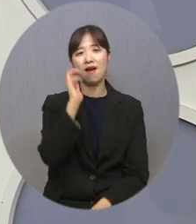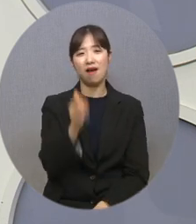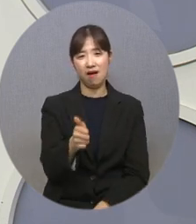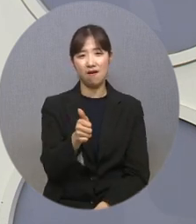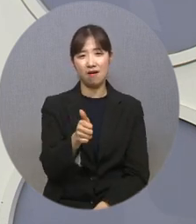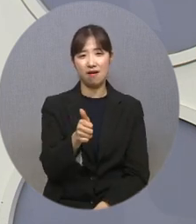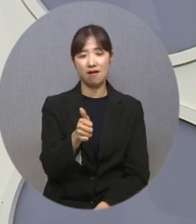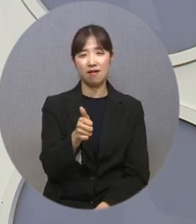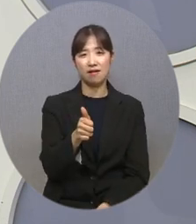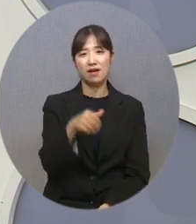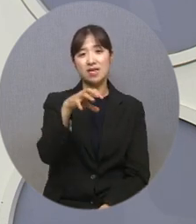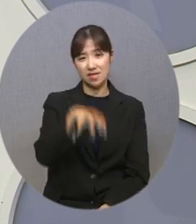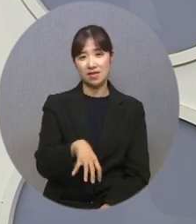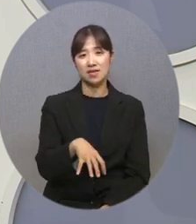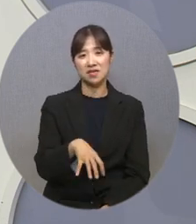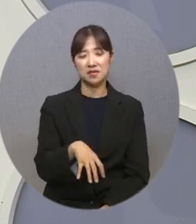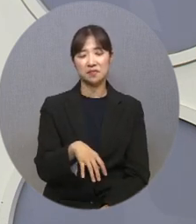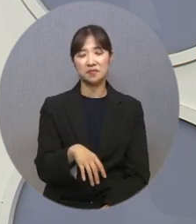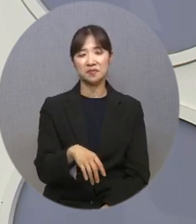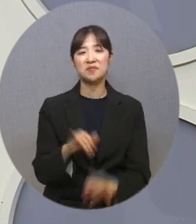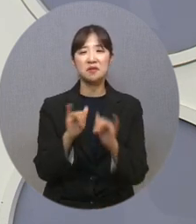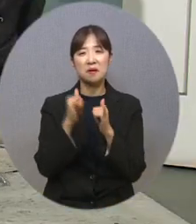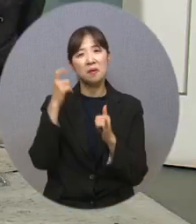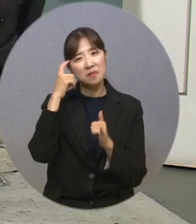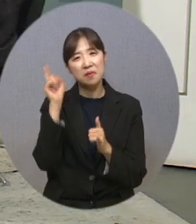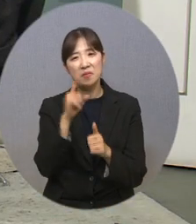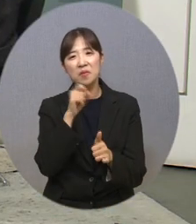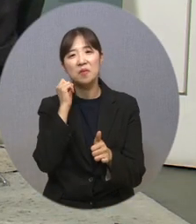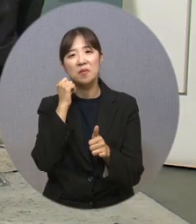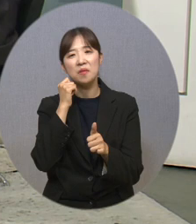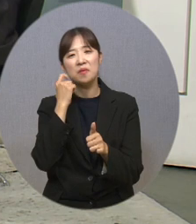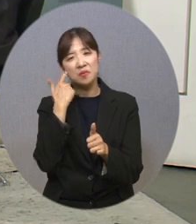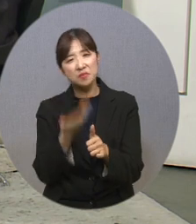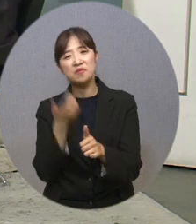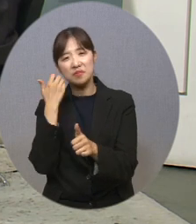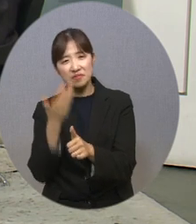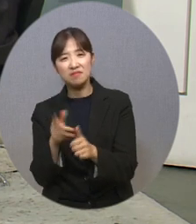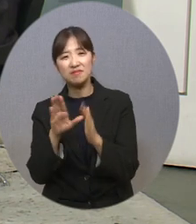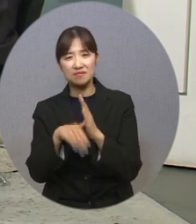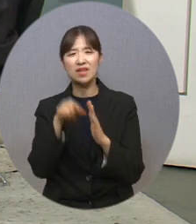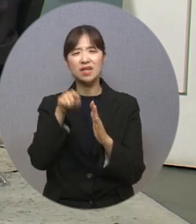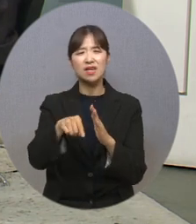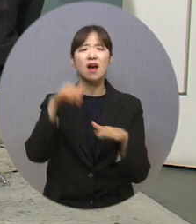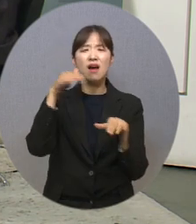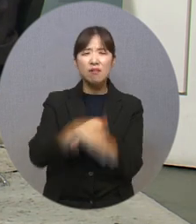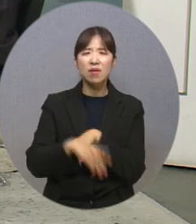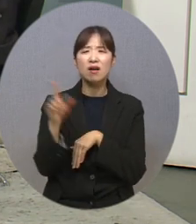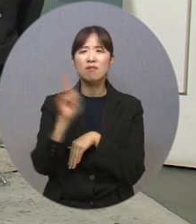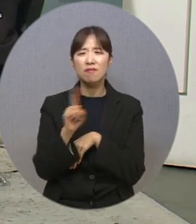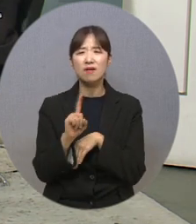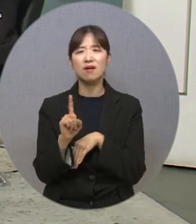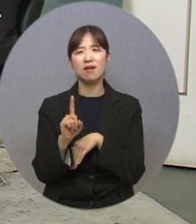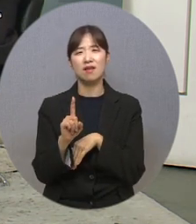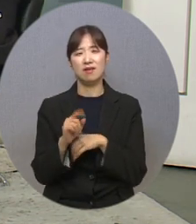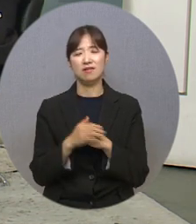군정 그 장관실에서 여론조사를 했는데 그 당시에 여론이